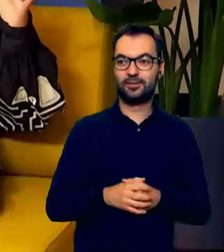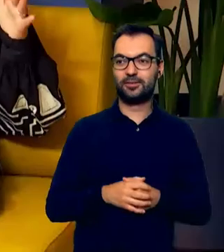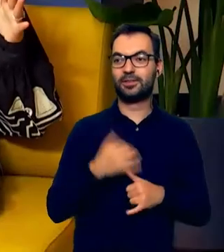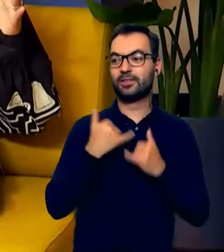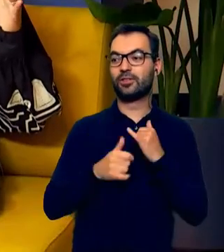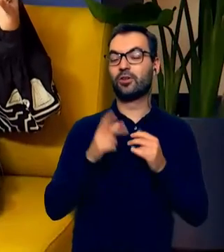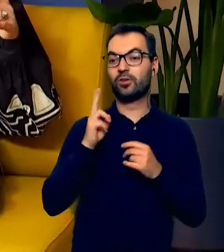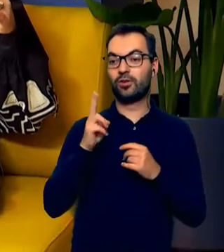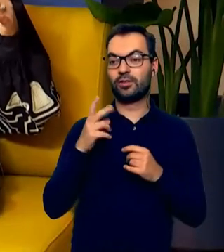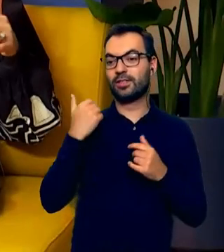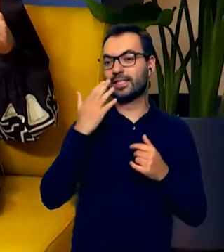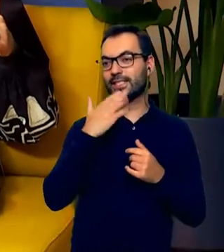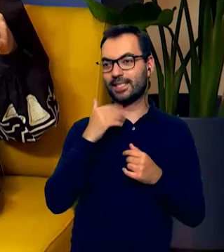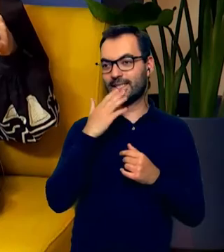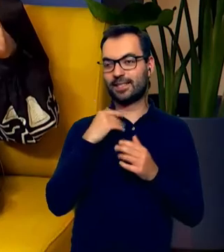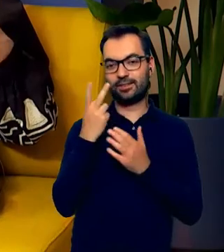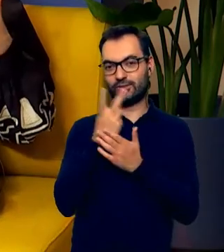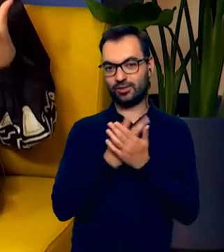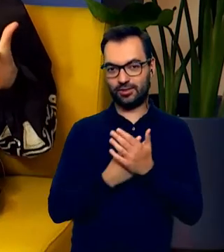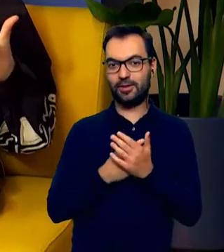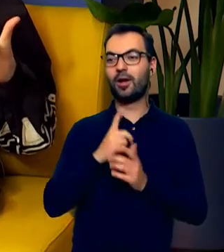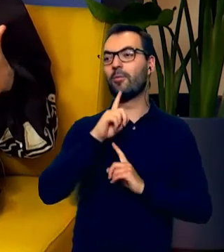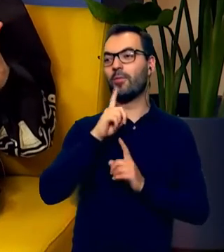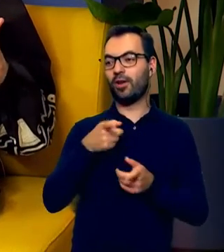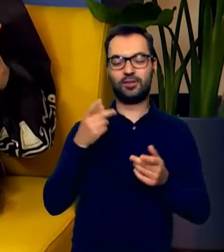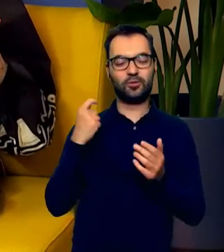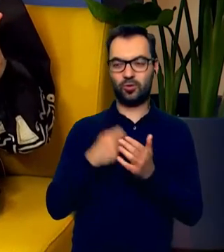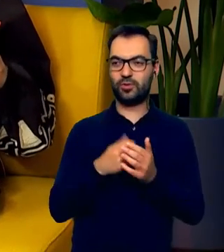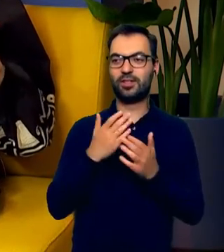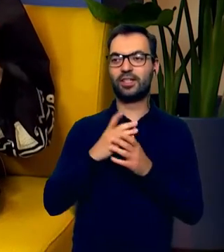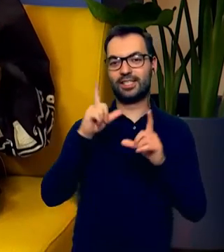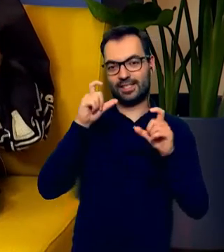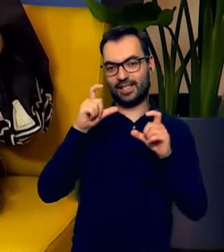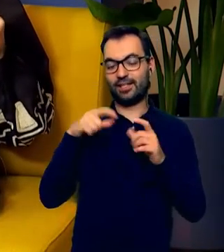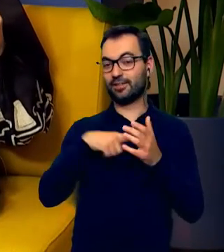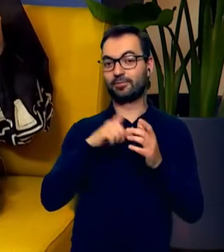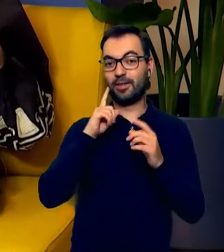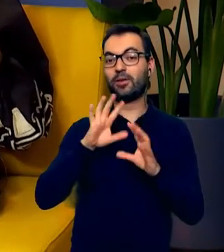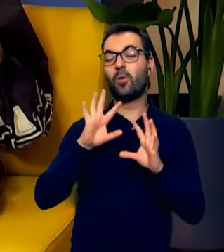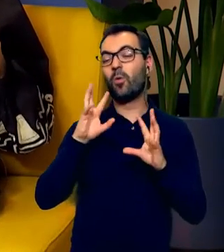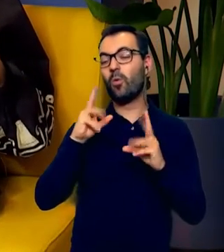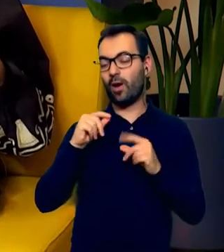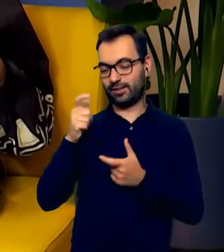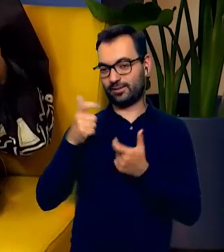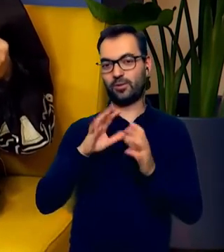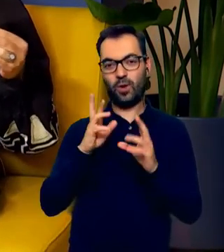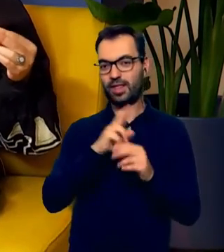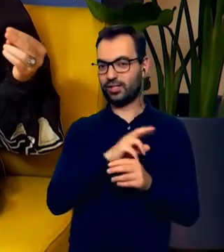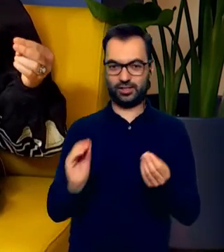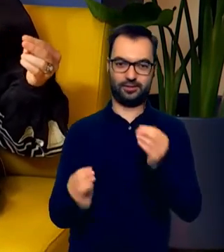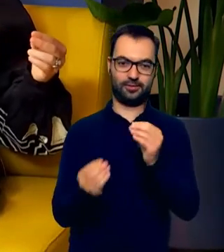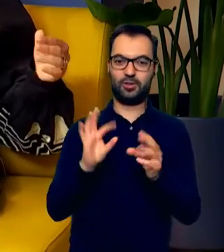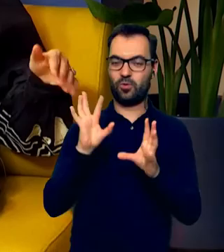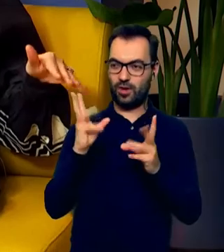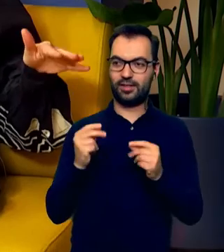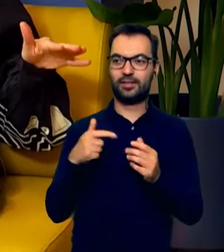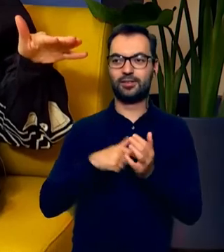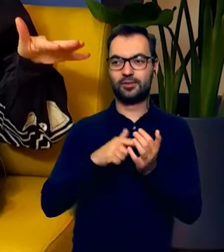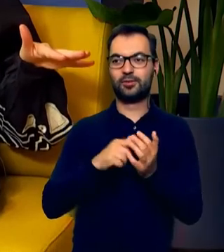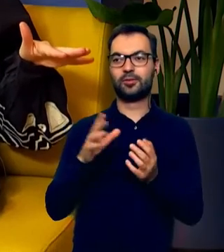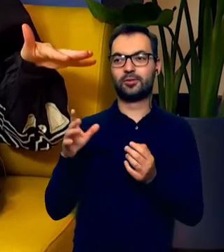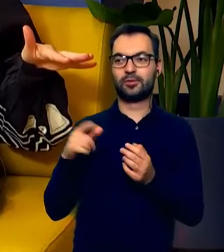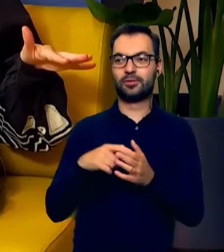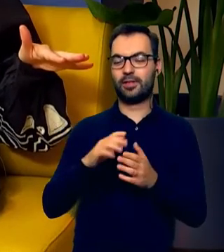jest tak, jak się komuś nie chce czytać tej książki, to polecamy, żeby kupić z powodu ilustracji, bo ona jest naprawdę pięknym przedmiotem i może to być taka